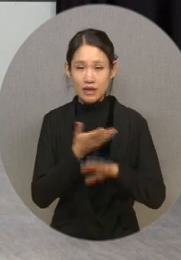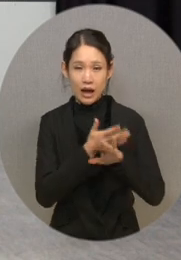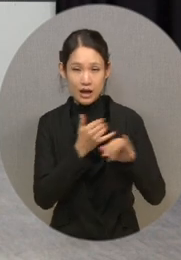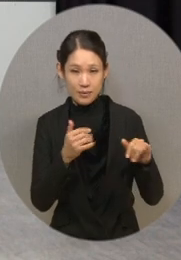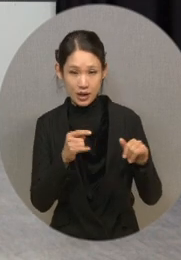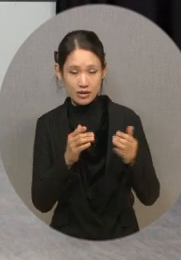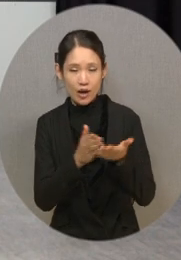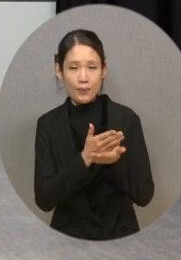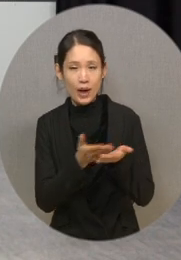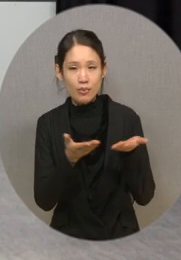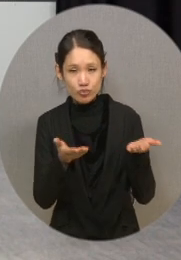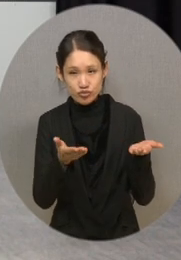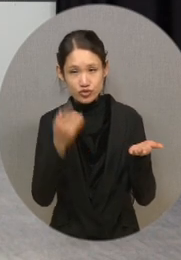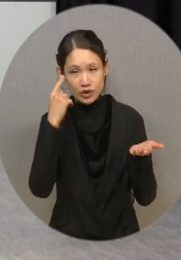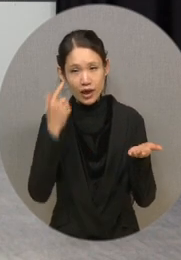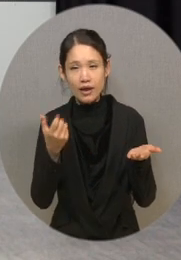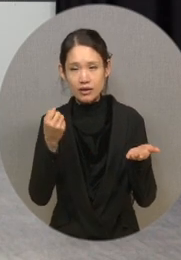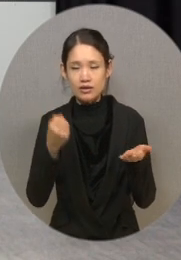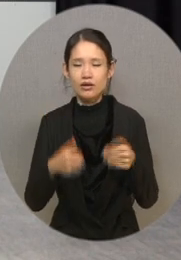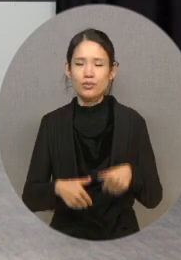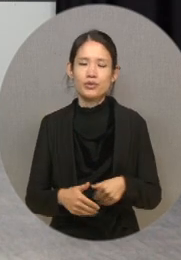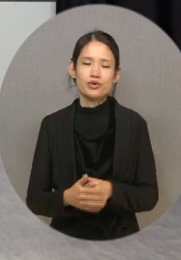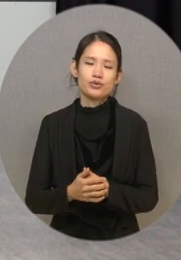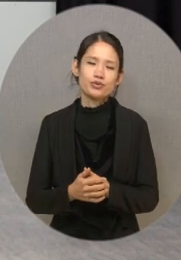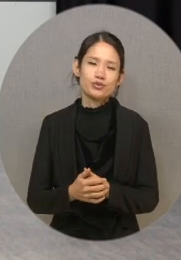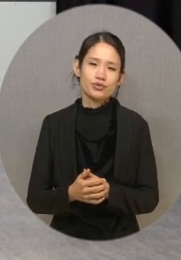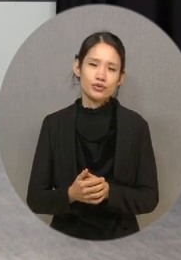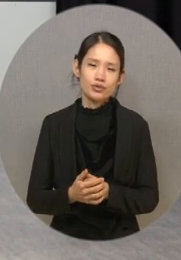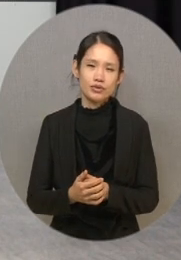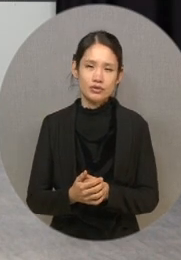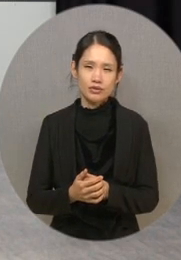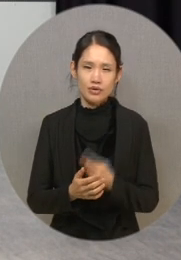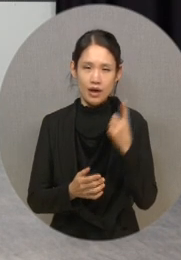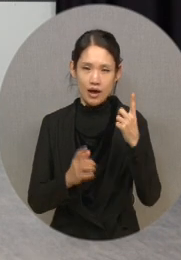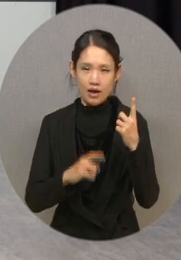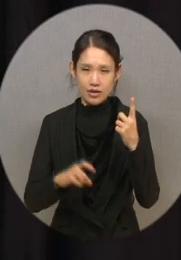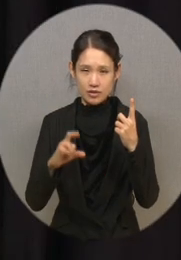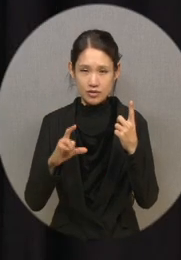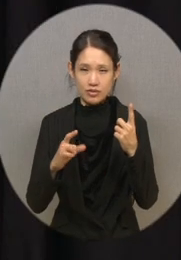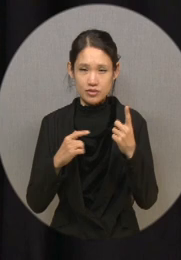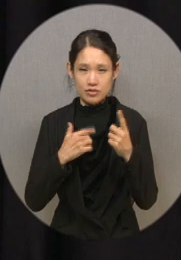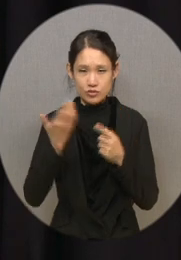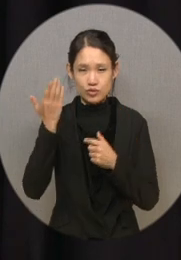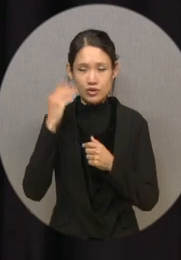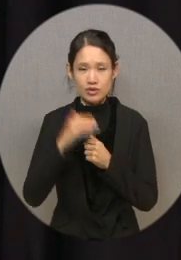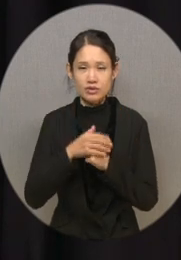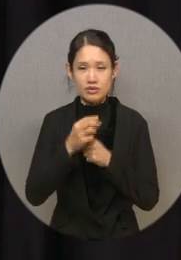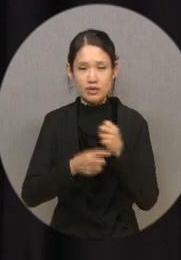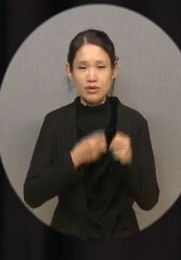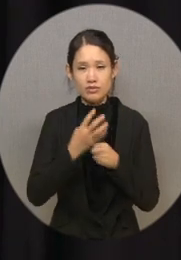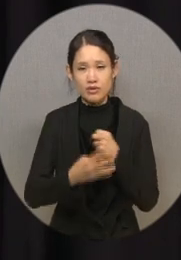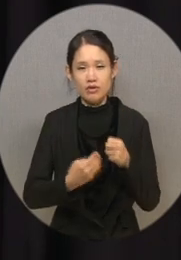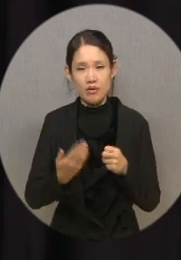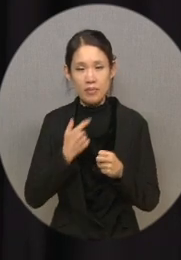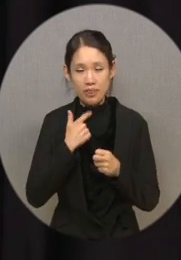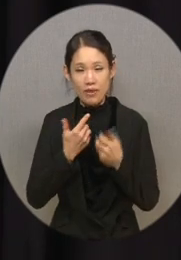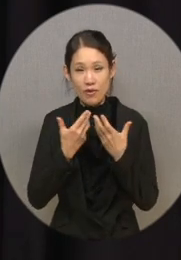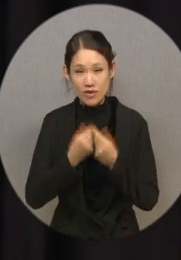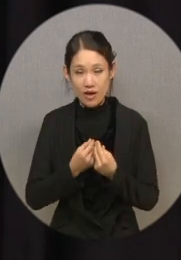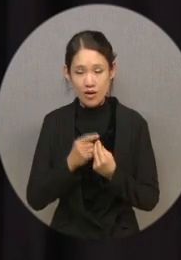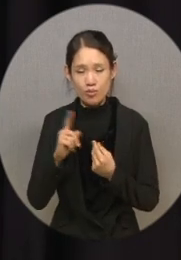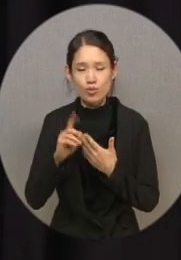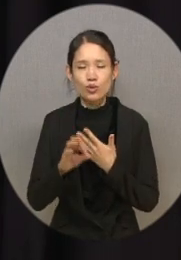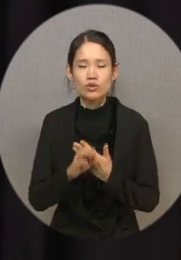남한테도 베푼다 이런 정신을 가져야 된다는 것이고요. 그 다음에 한 가지 또 제가 최근에 한 3, 4년 전에 있었던 사례는 어떤